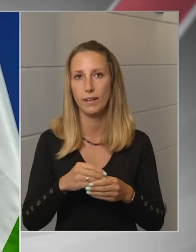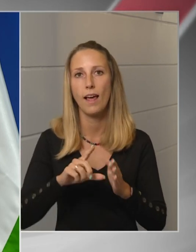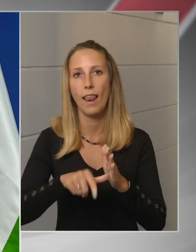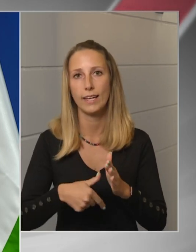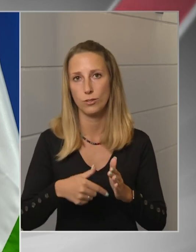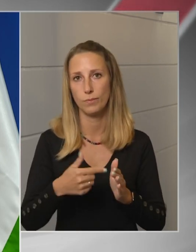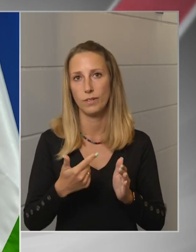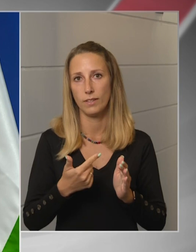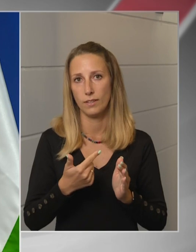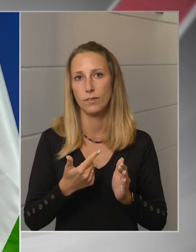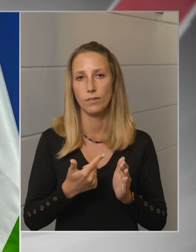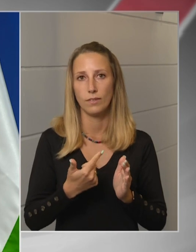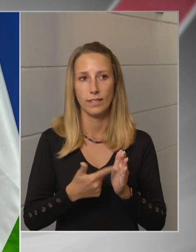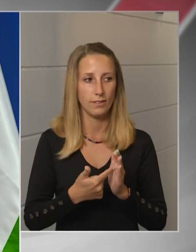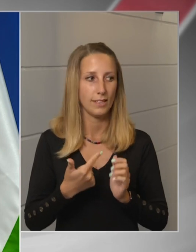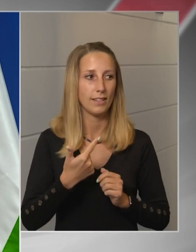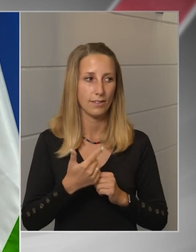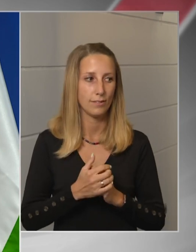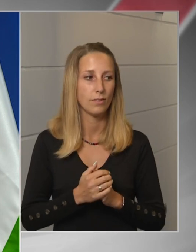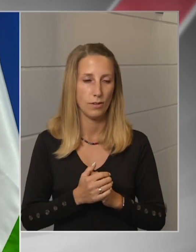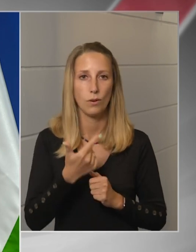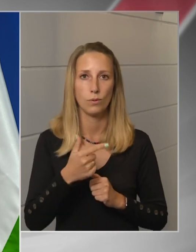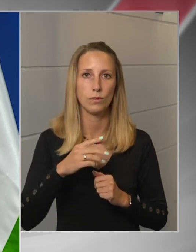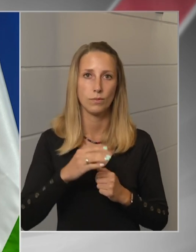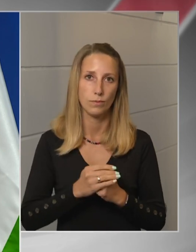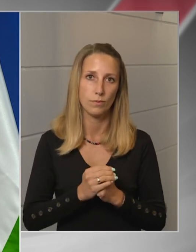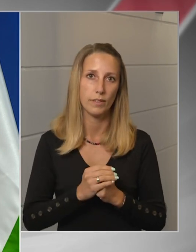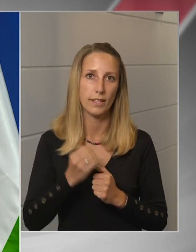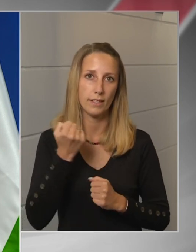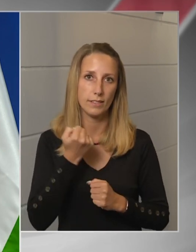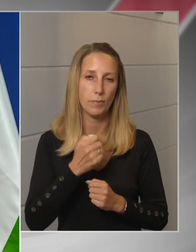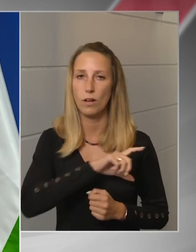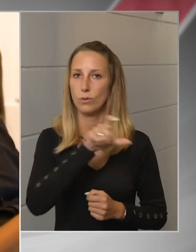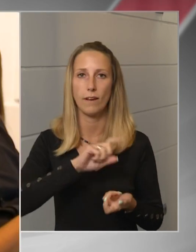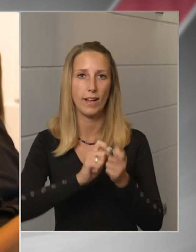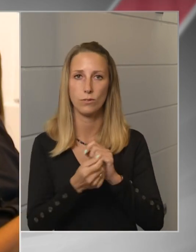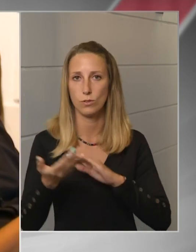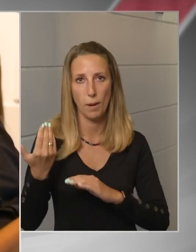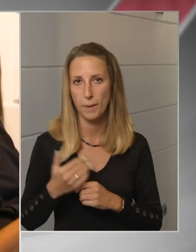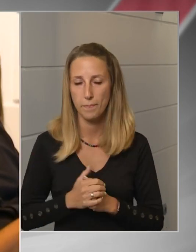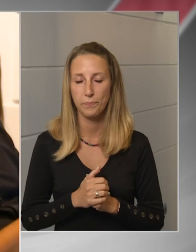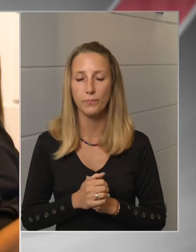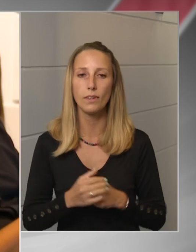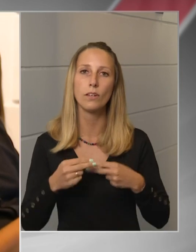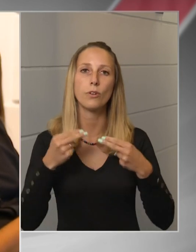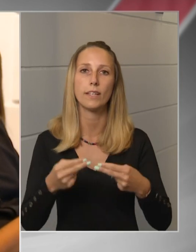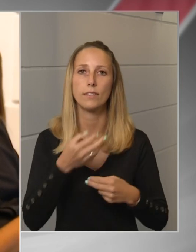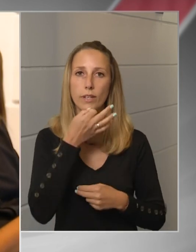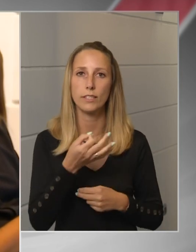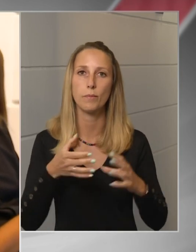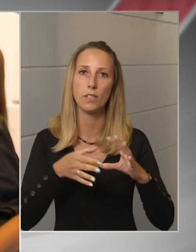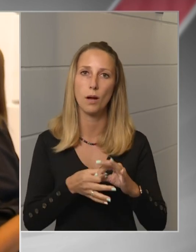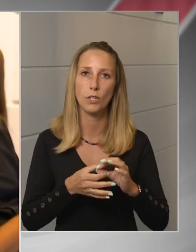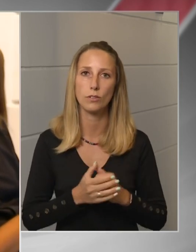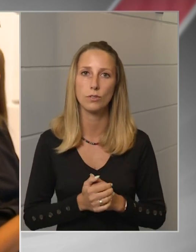2004. december 5-én mindenkinek fel kellett, hogy tűnjön, és azóta sem változott semmi. A következő kérdésem az a kapcsolatos, hogy